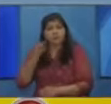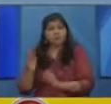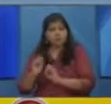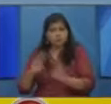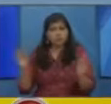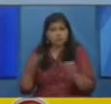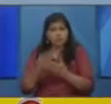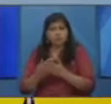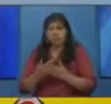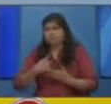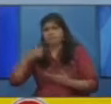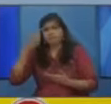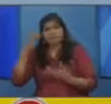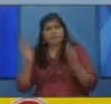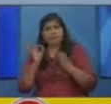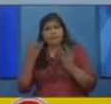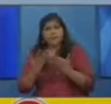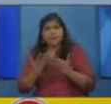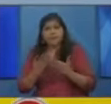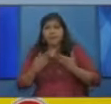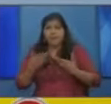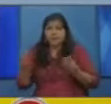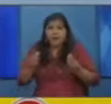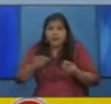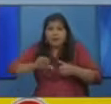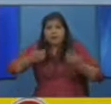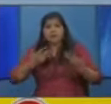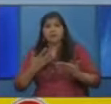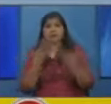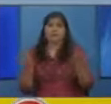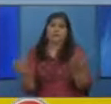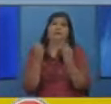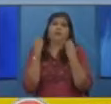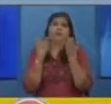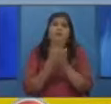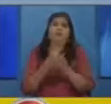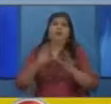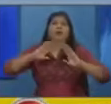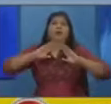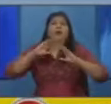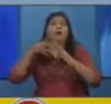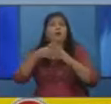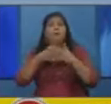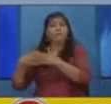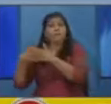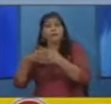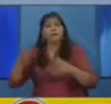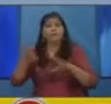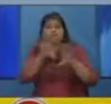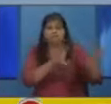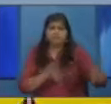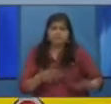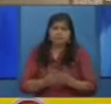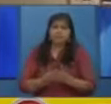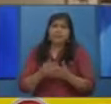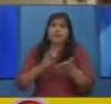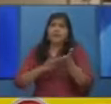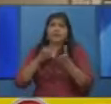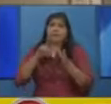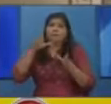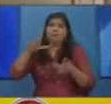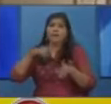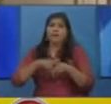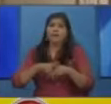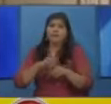भी अंदाजा नहीं था कि इसे इतनी सफलता मिलेगी। अमेरिका में आज कई स्थानों पर मलखम्ब